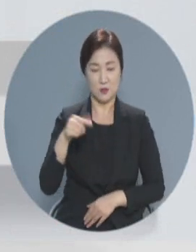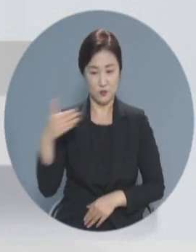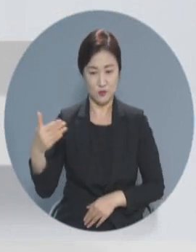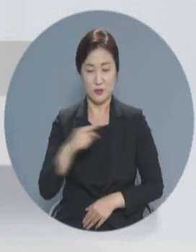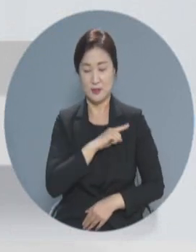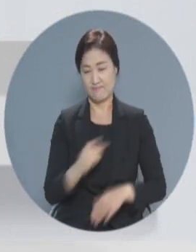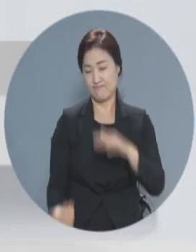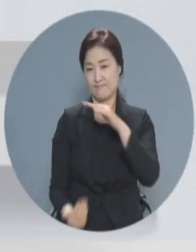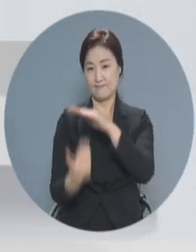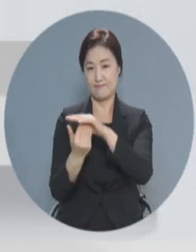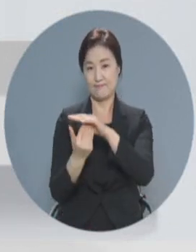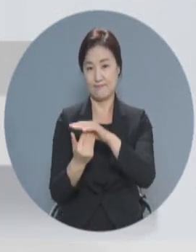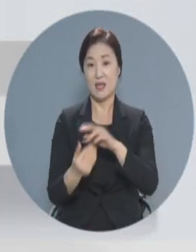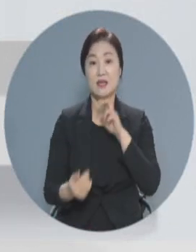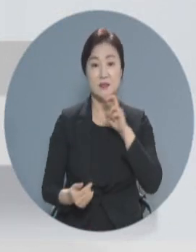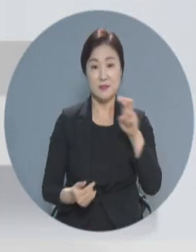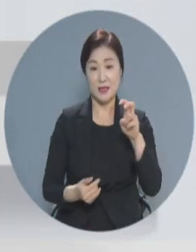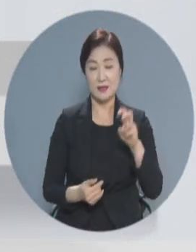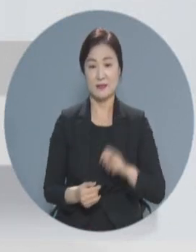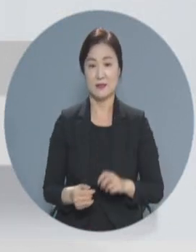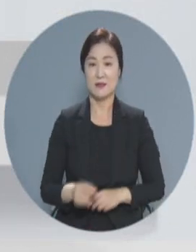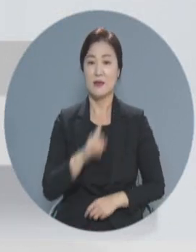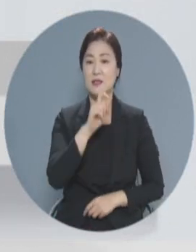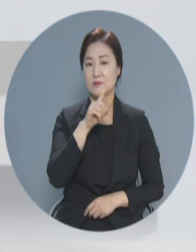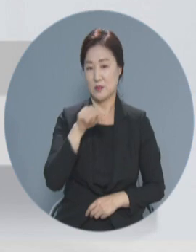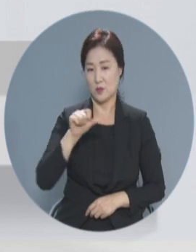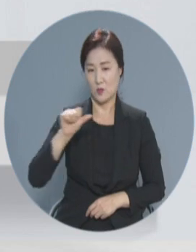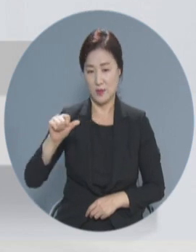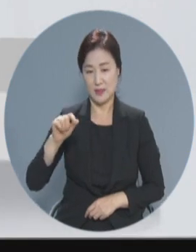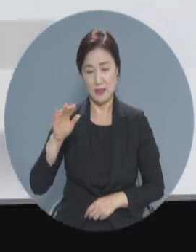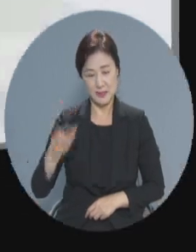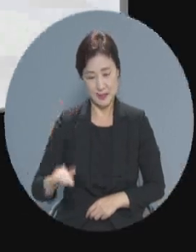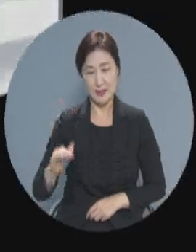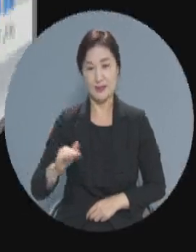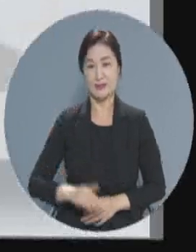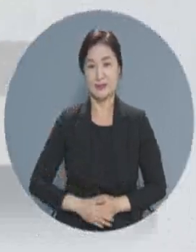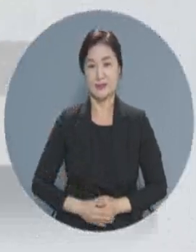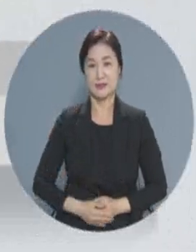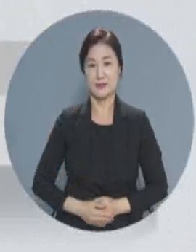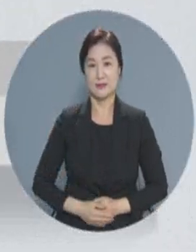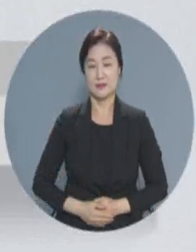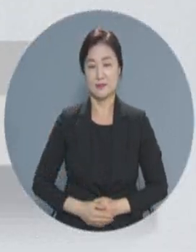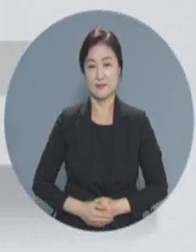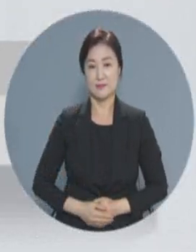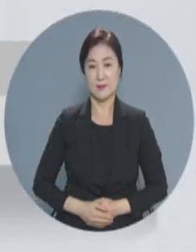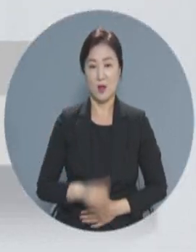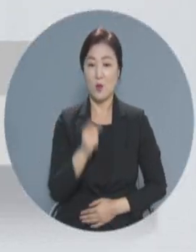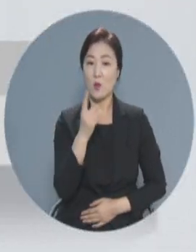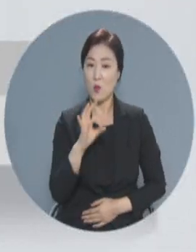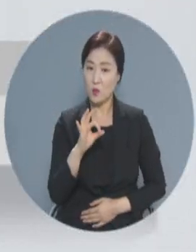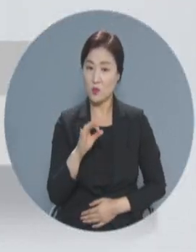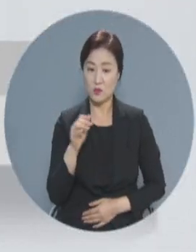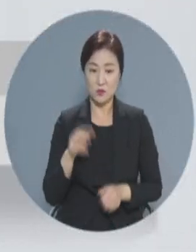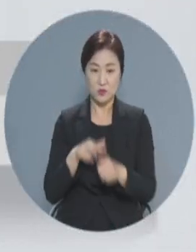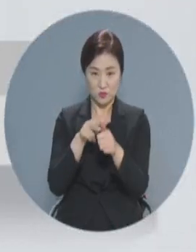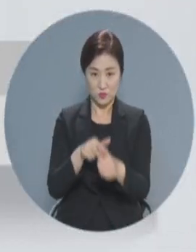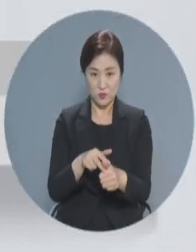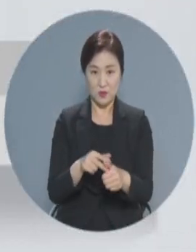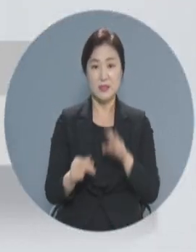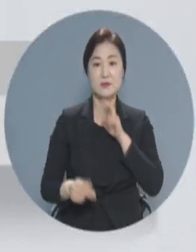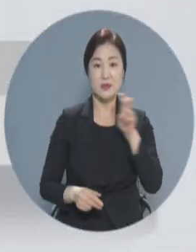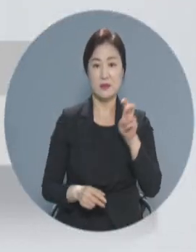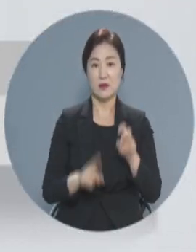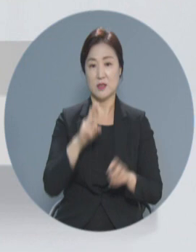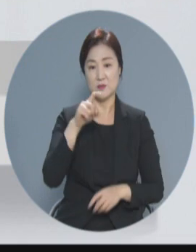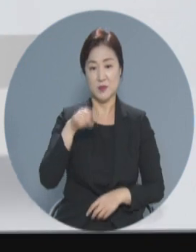높았고 20대에서 11.5% 로 가장 낮았습니다 홍준표 부분은 20대에서 10.2%